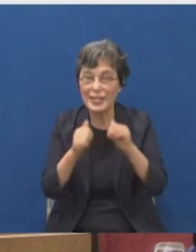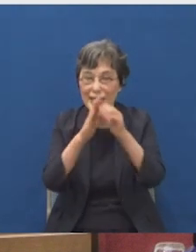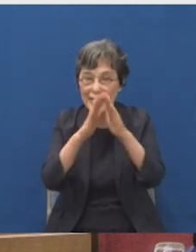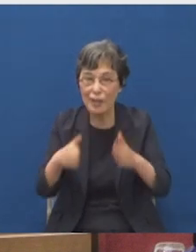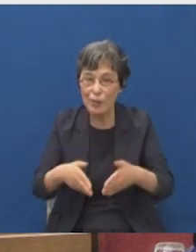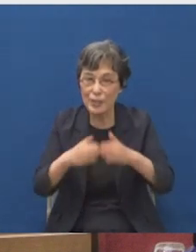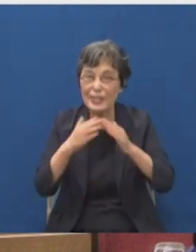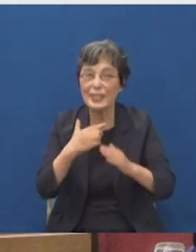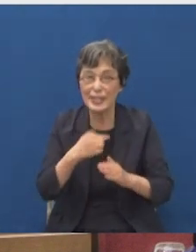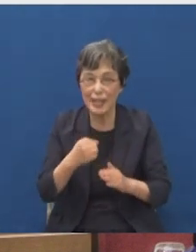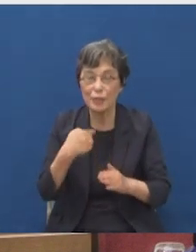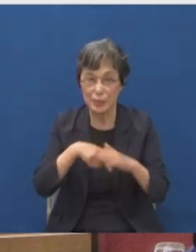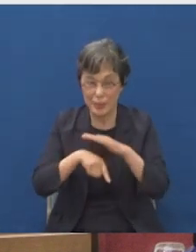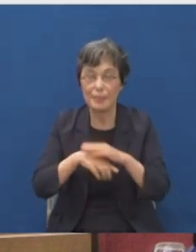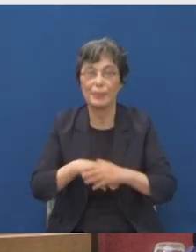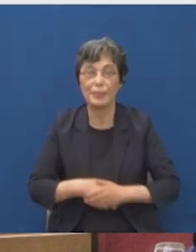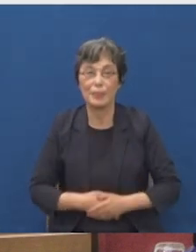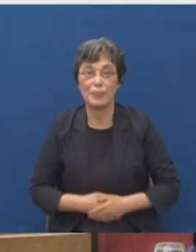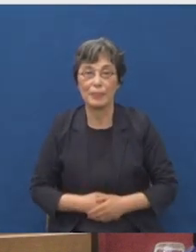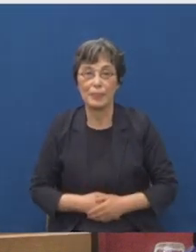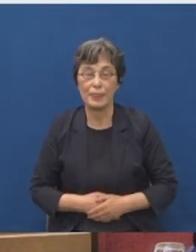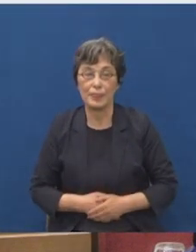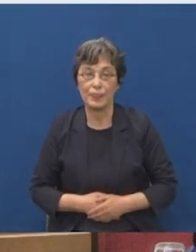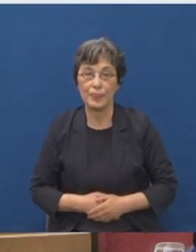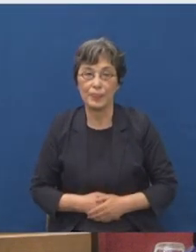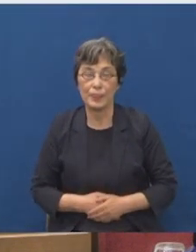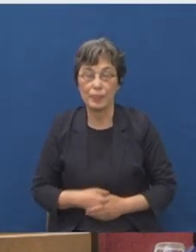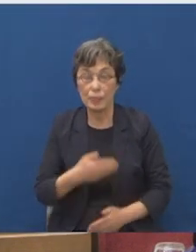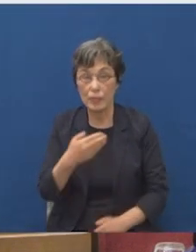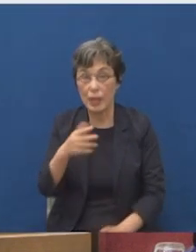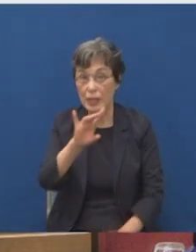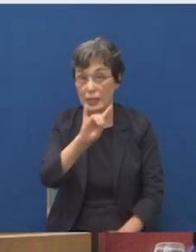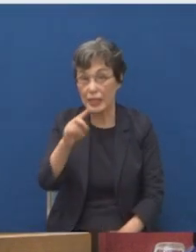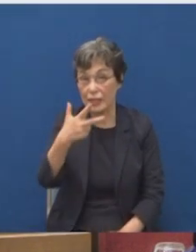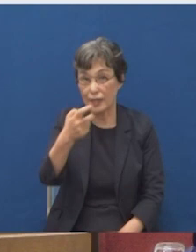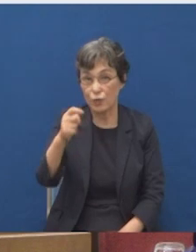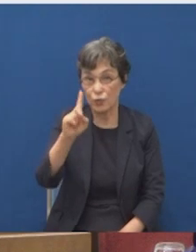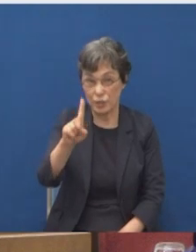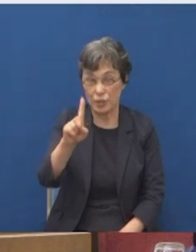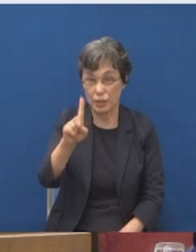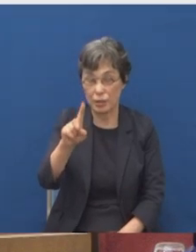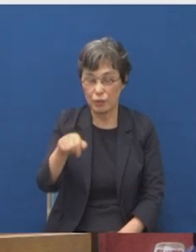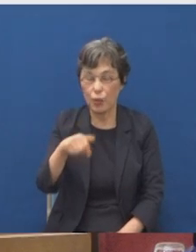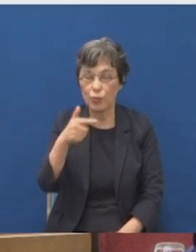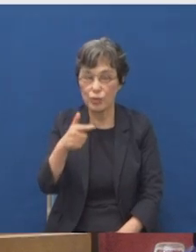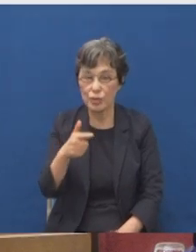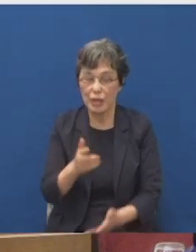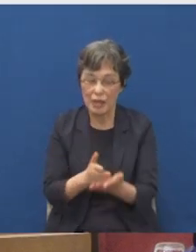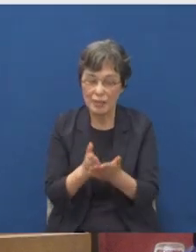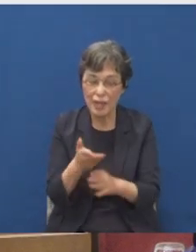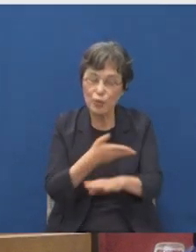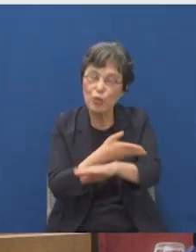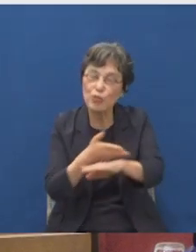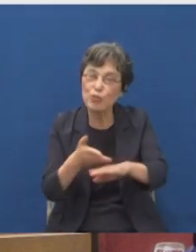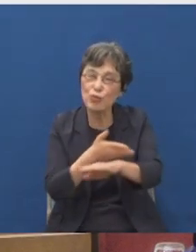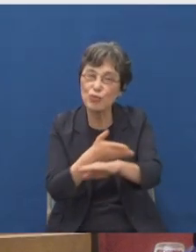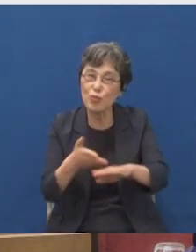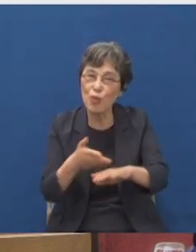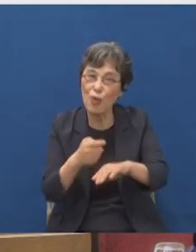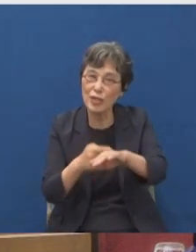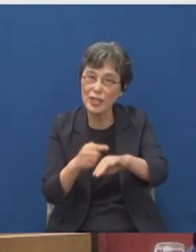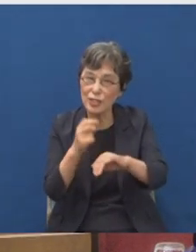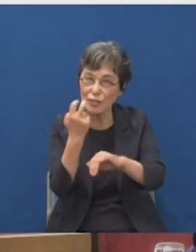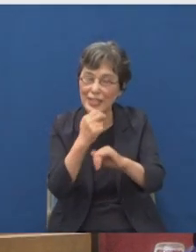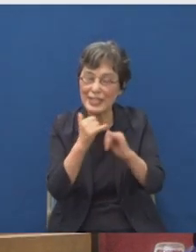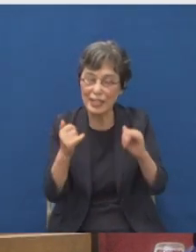置しようとするものでございます。次に議第71号、京都市専用水道の水道技術管理者の